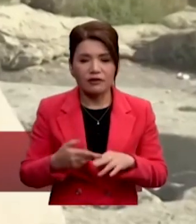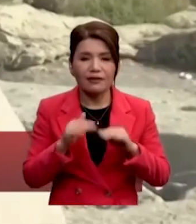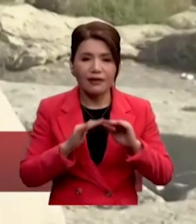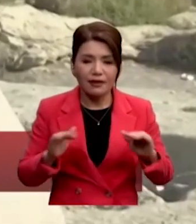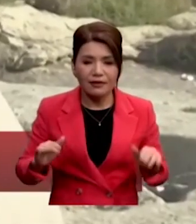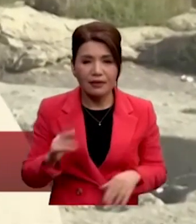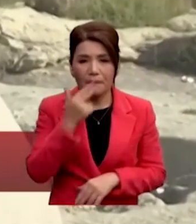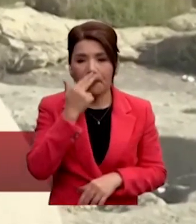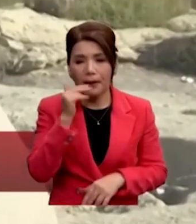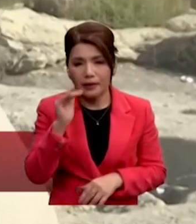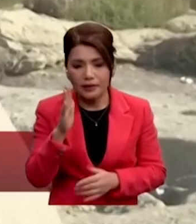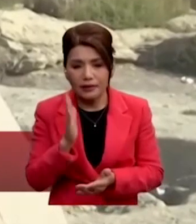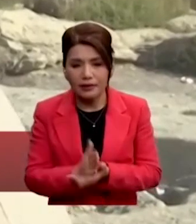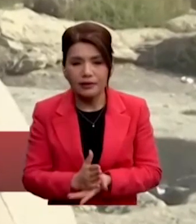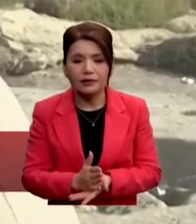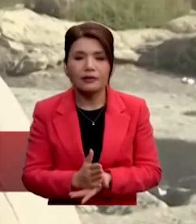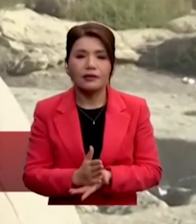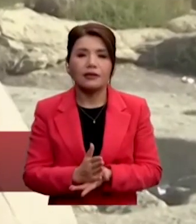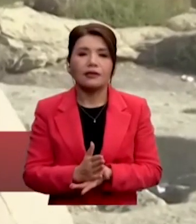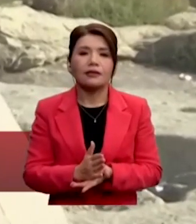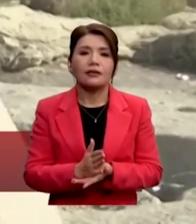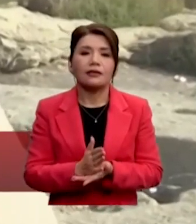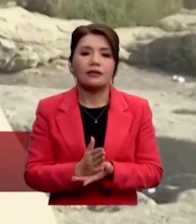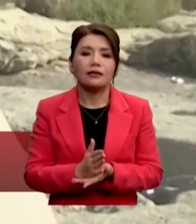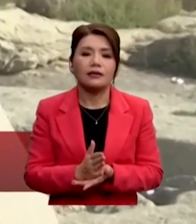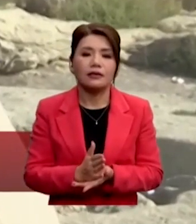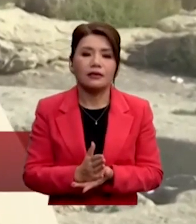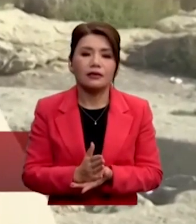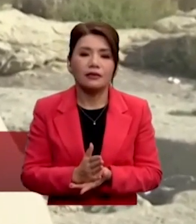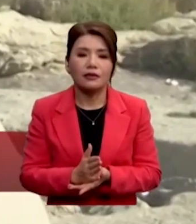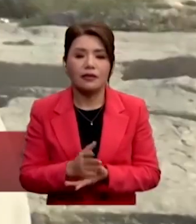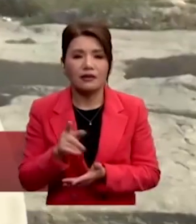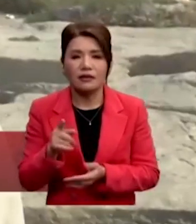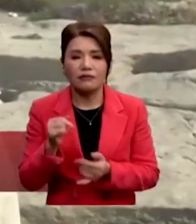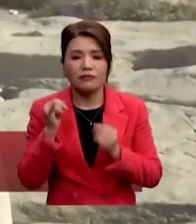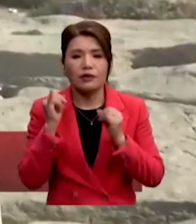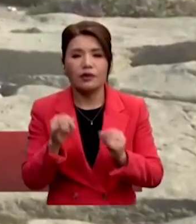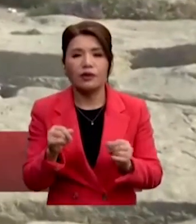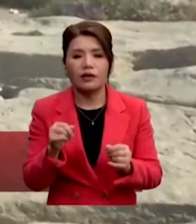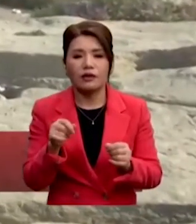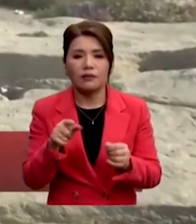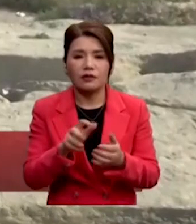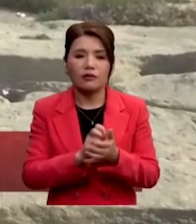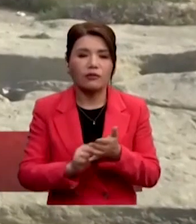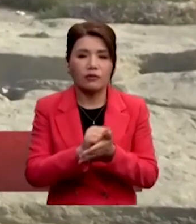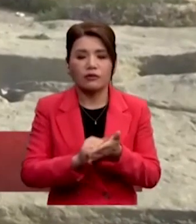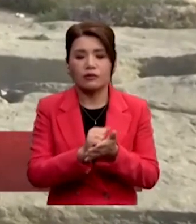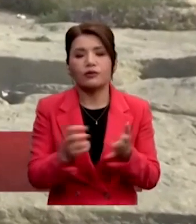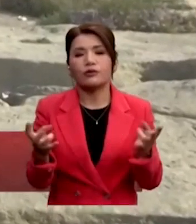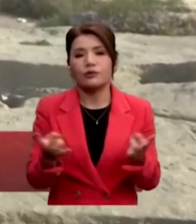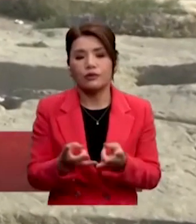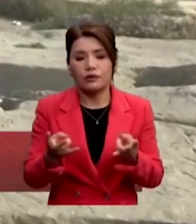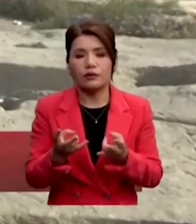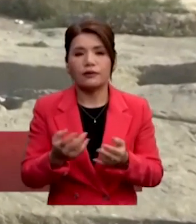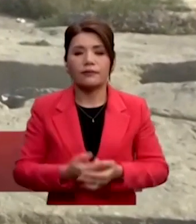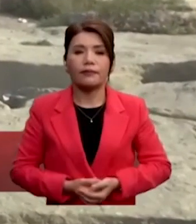бар. О, не ғой? Арам ғой. Жоқ қылсын мынаны нетіп.